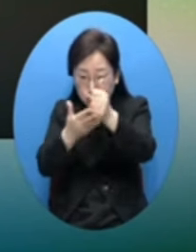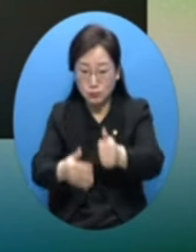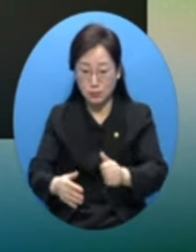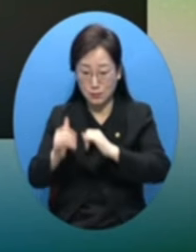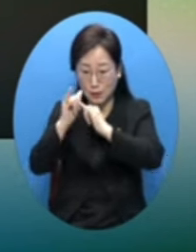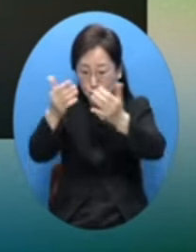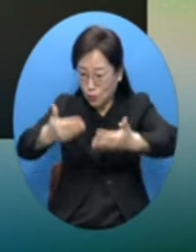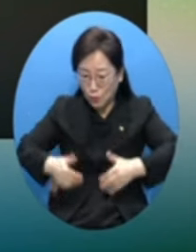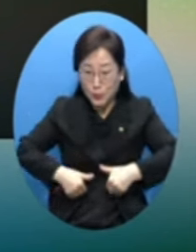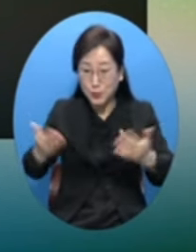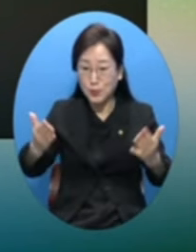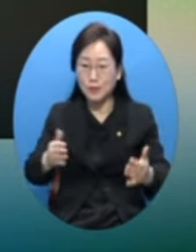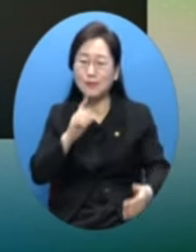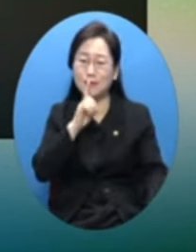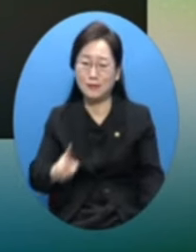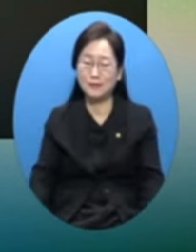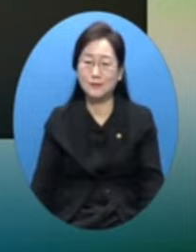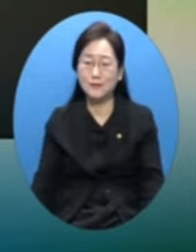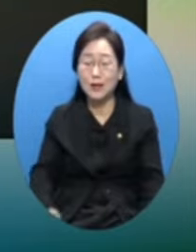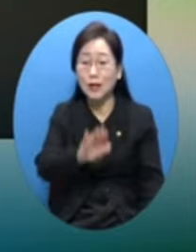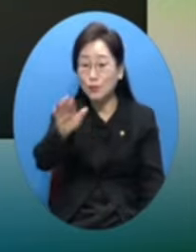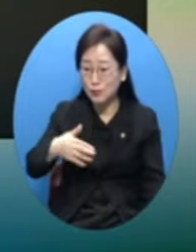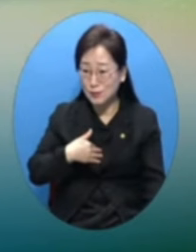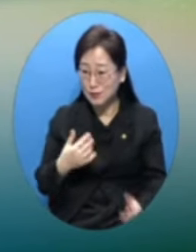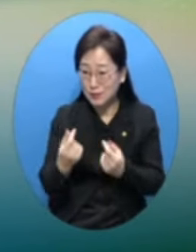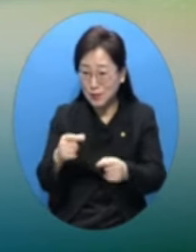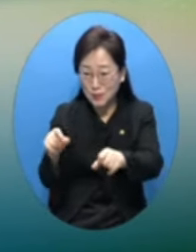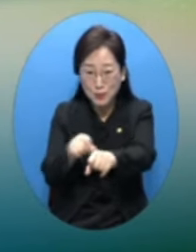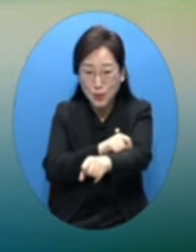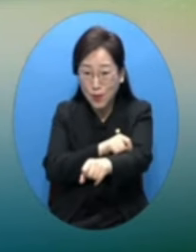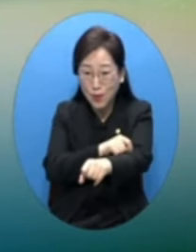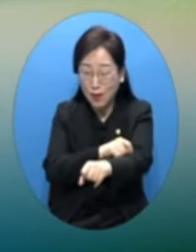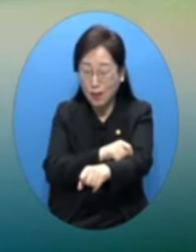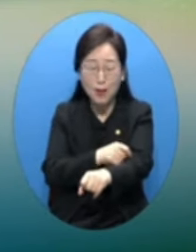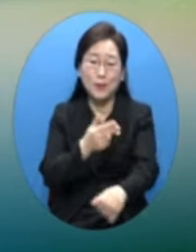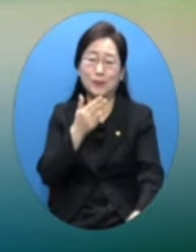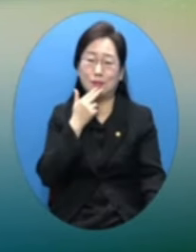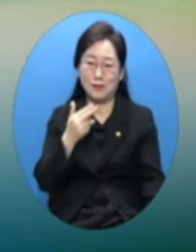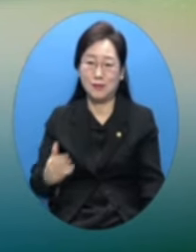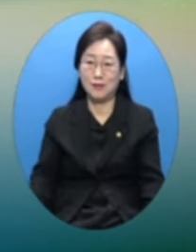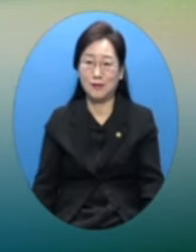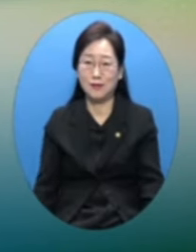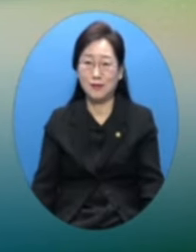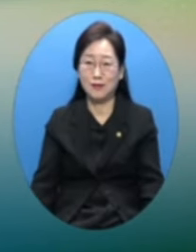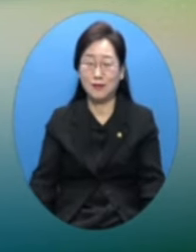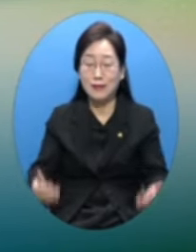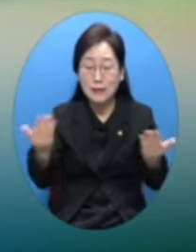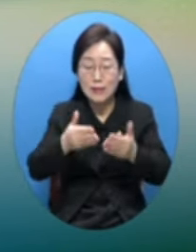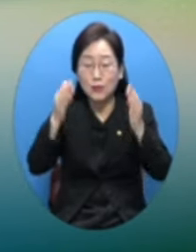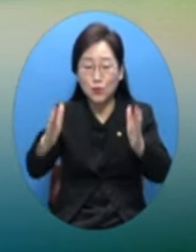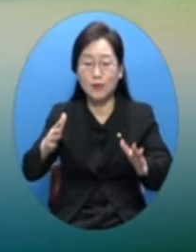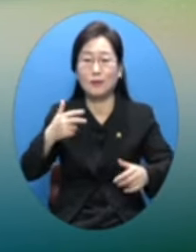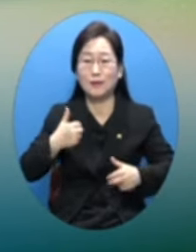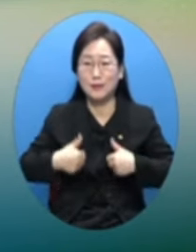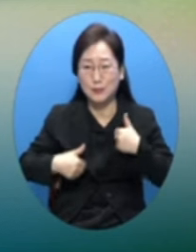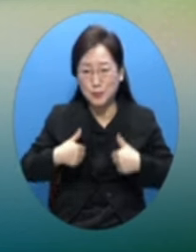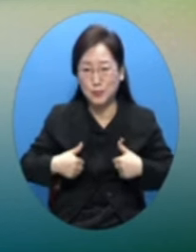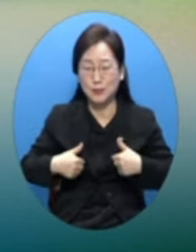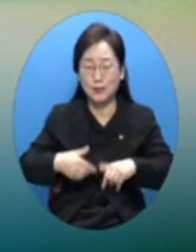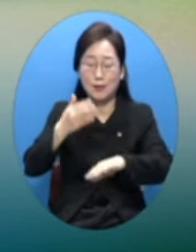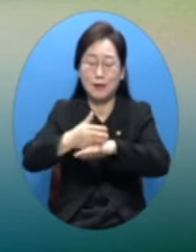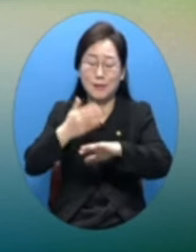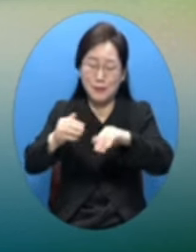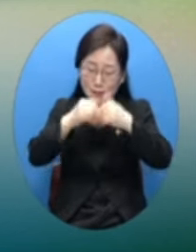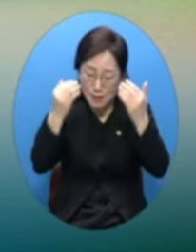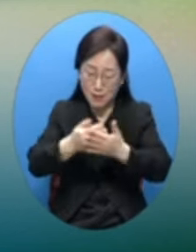받냐고 이렇게 말합니다. 우리는 그렇게 특별한 게 없었고 일하는 동안 기쁘게 우리는 감사를